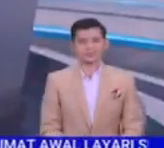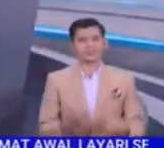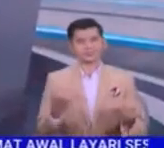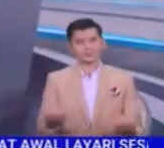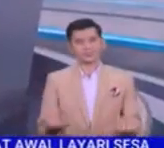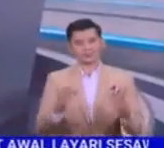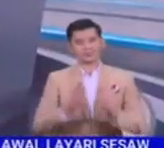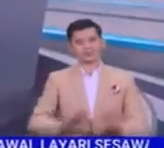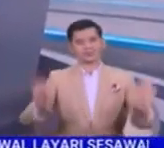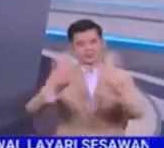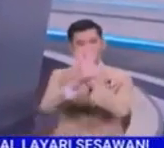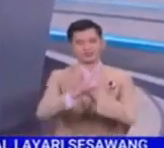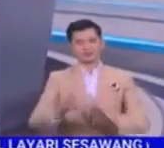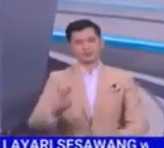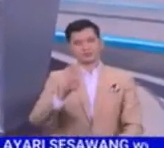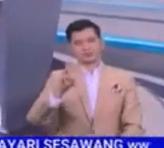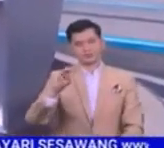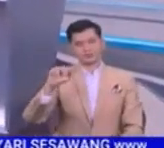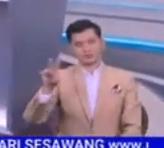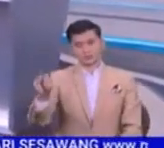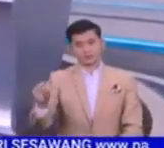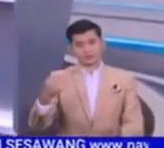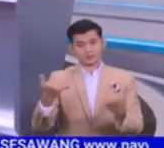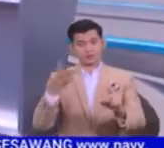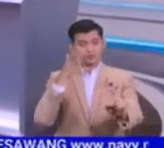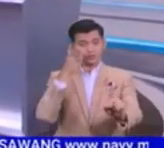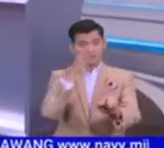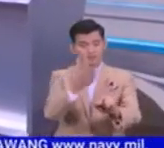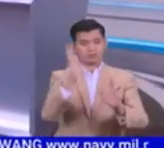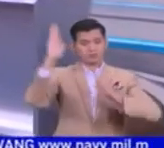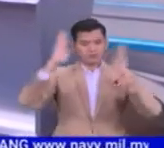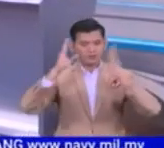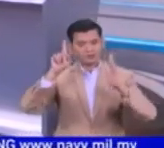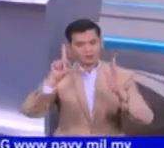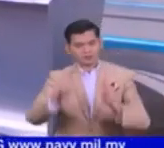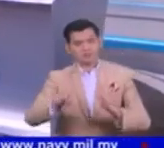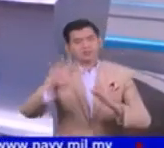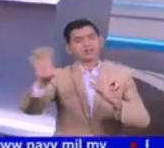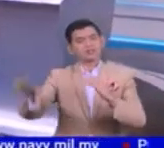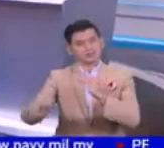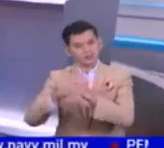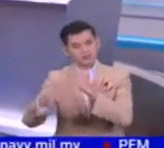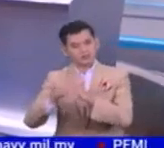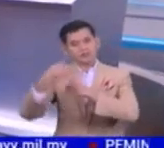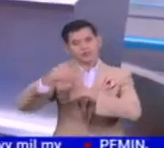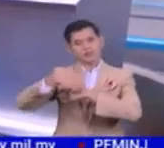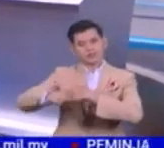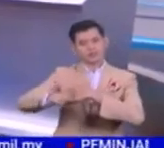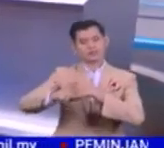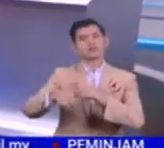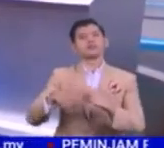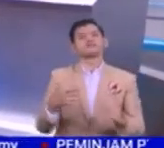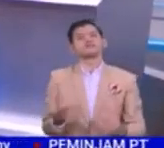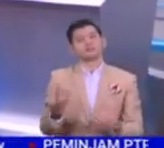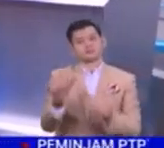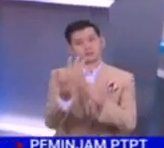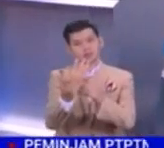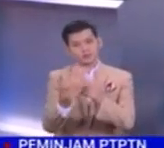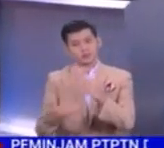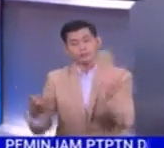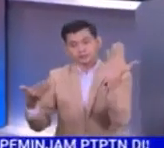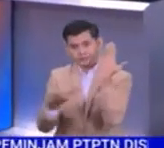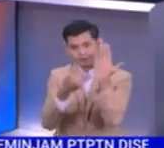Seterusnya, kita bersama Buma Wayne di Sarawak dengan fokus Malaysia perlu meningkatkan permintaan ekspor minyak sawit. Buma,